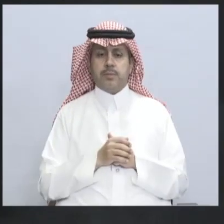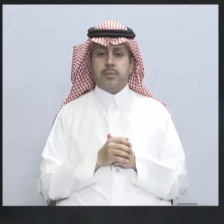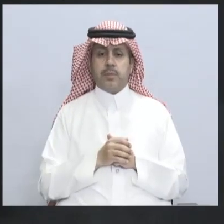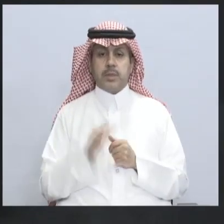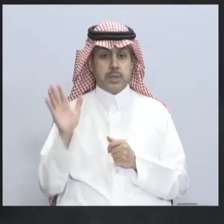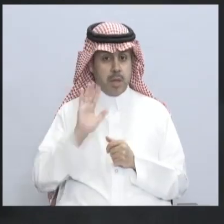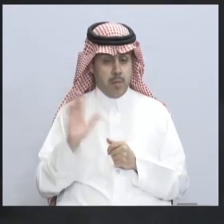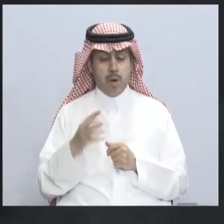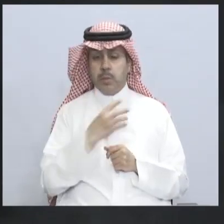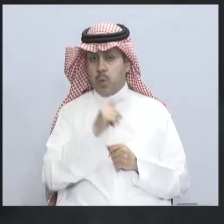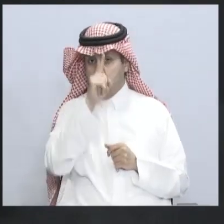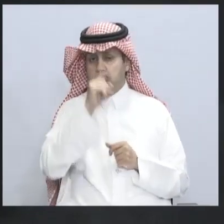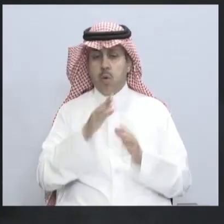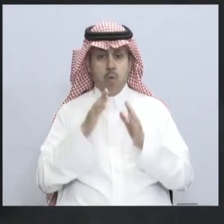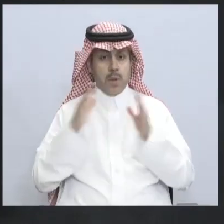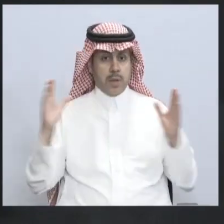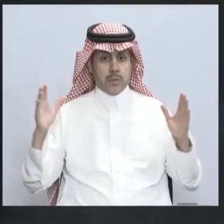السلام عليكم ورحمه الله وبركاته